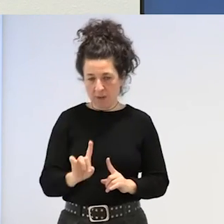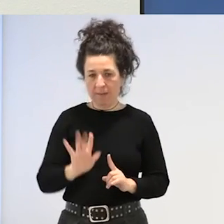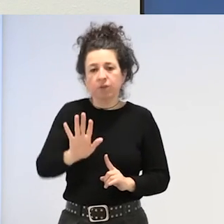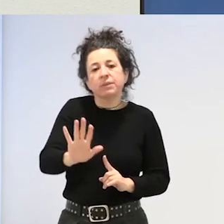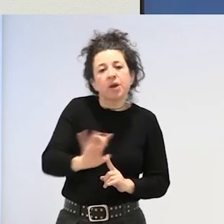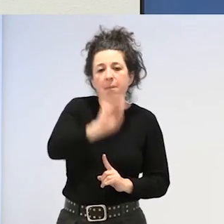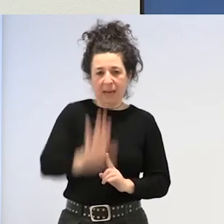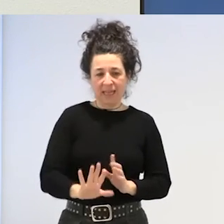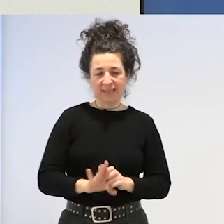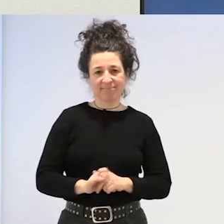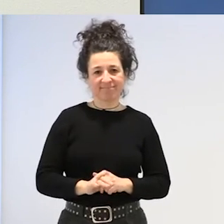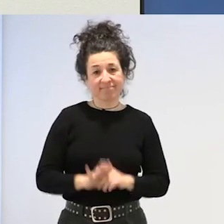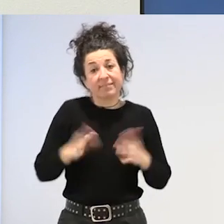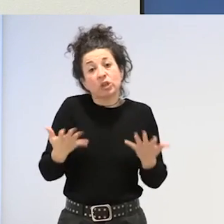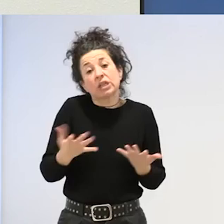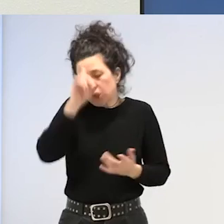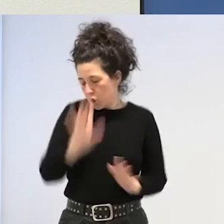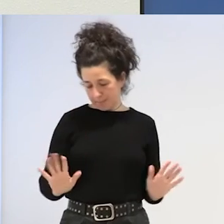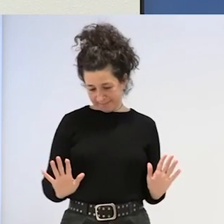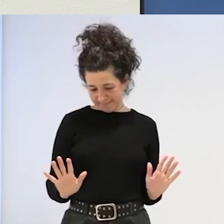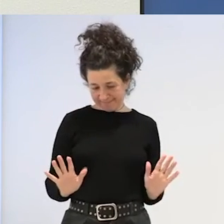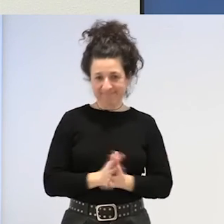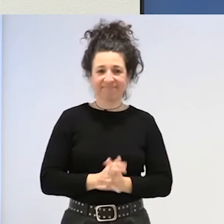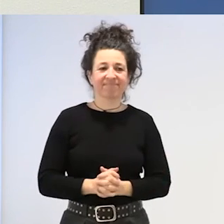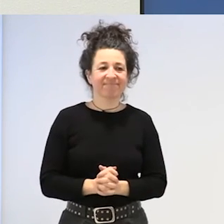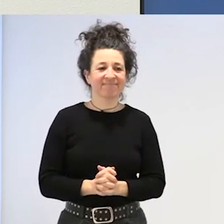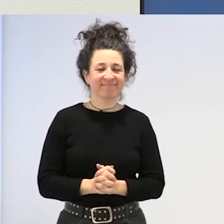bai, oseak ez dakitu.